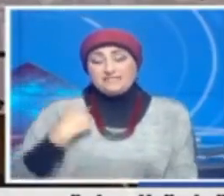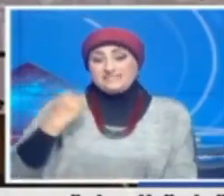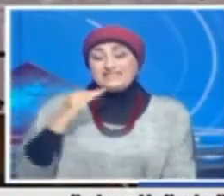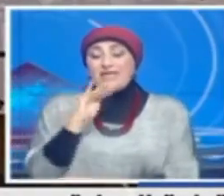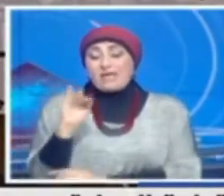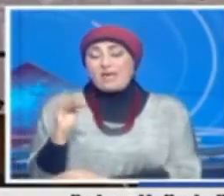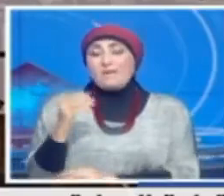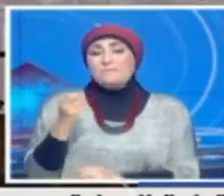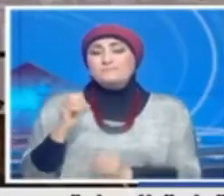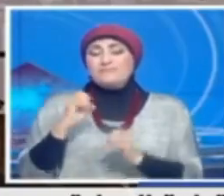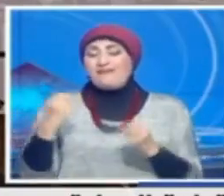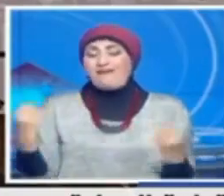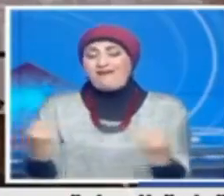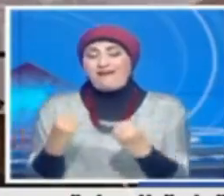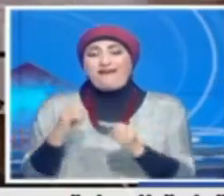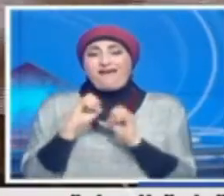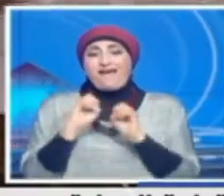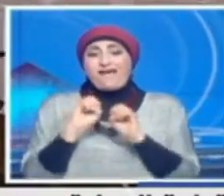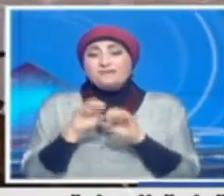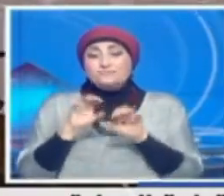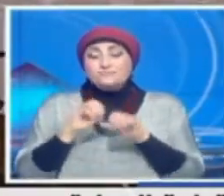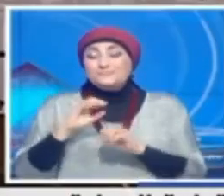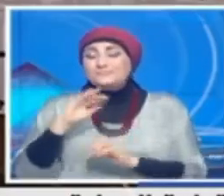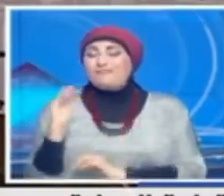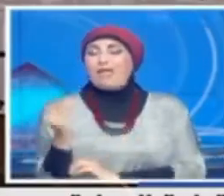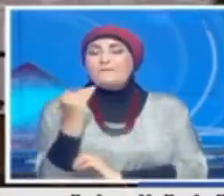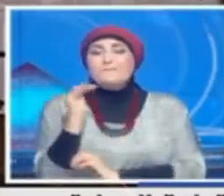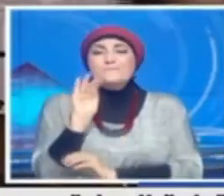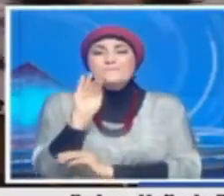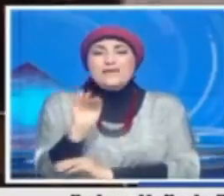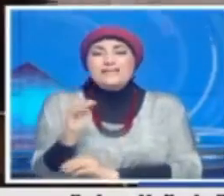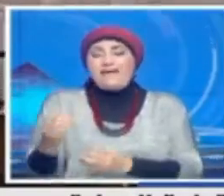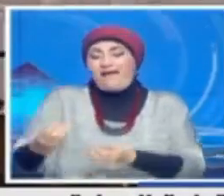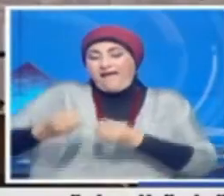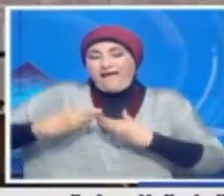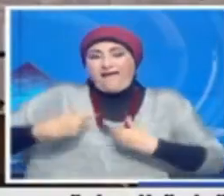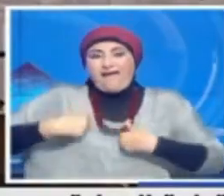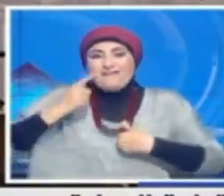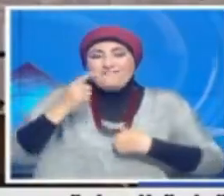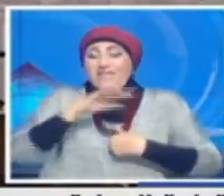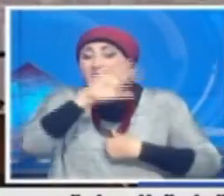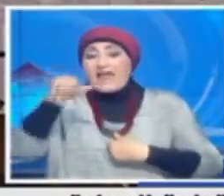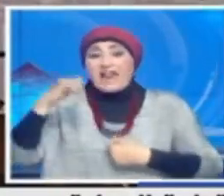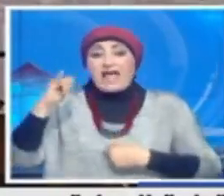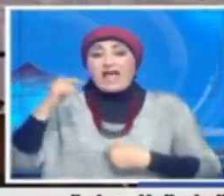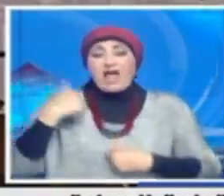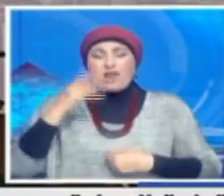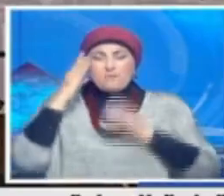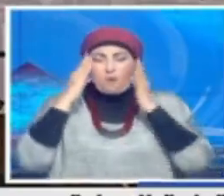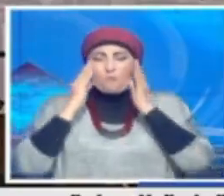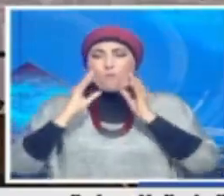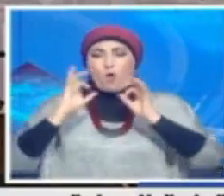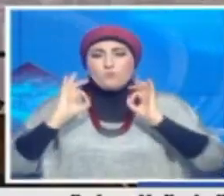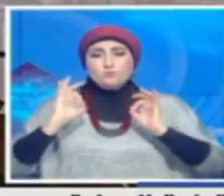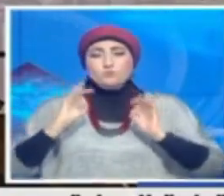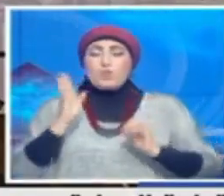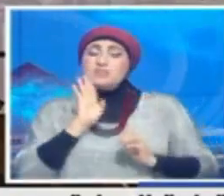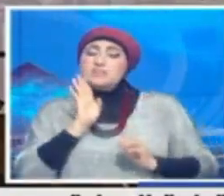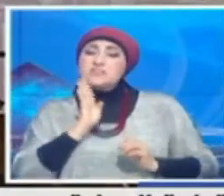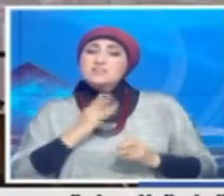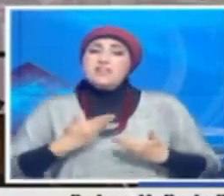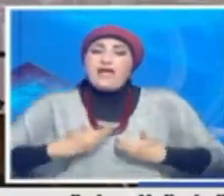وين يكون كاين اتحاد، يعني وين تجمع كل العالم العربي، وليس العالم العربي فقط بل العالم